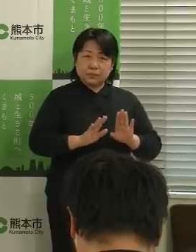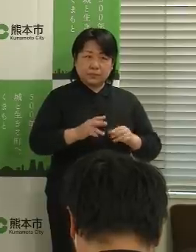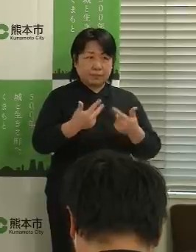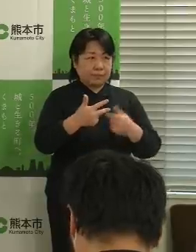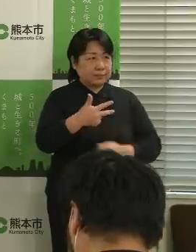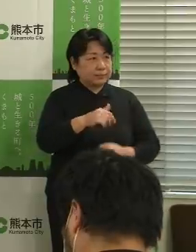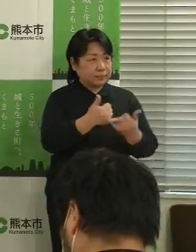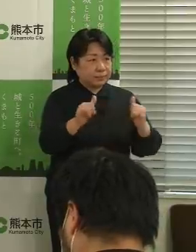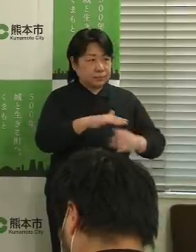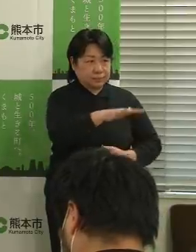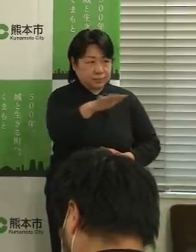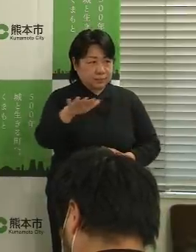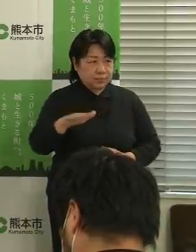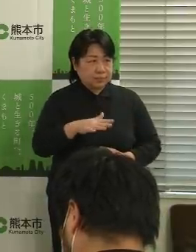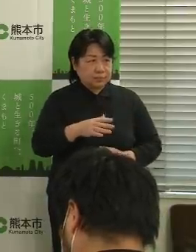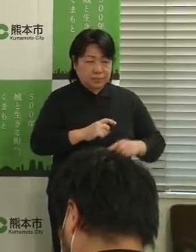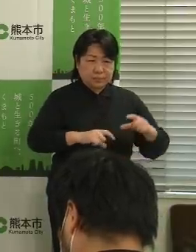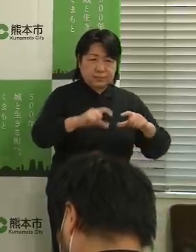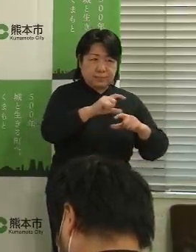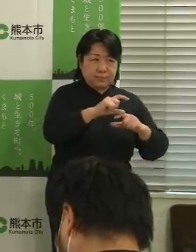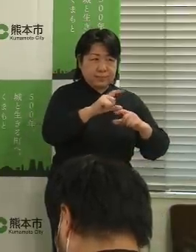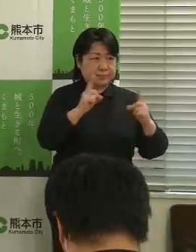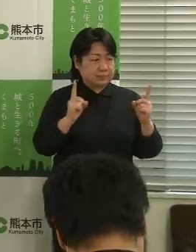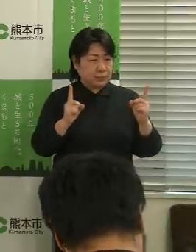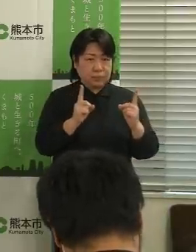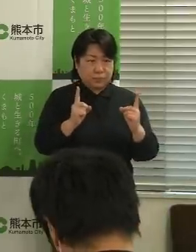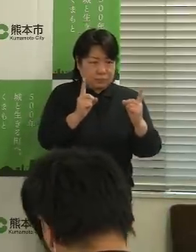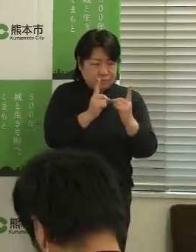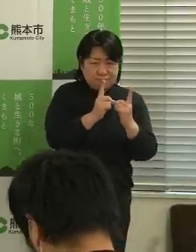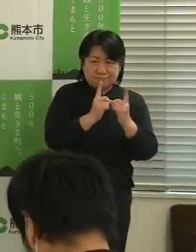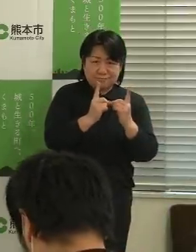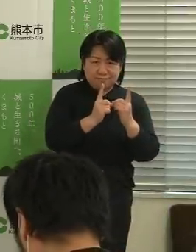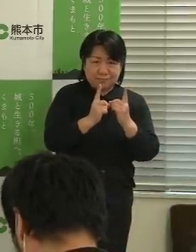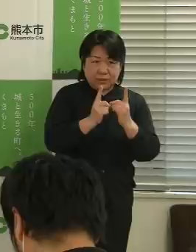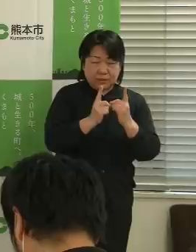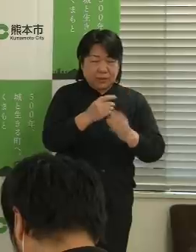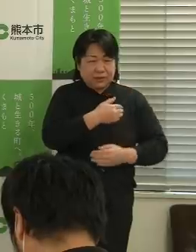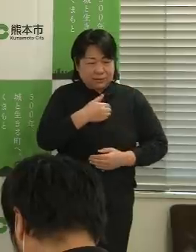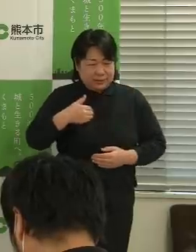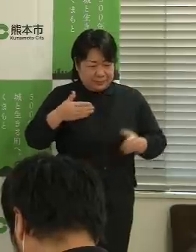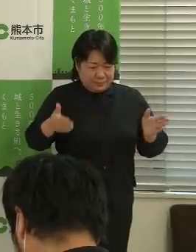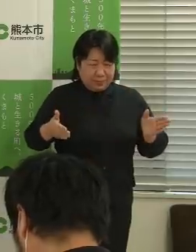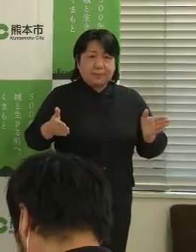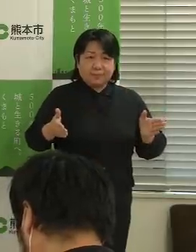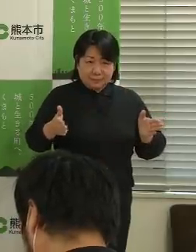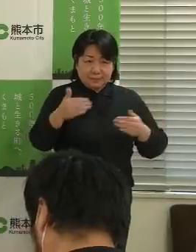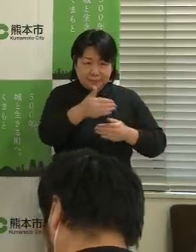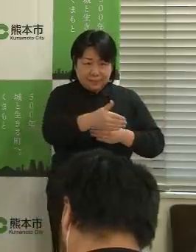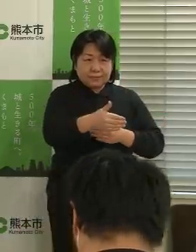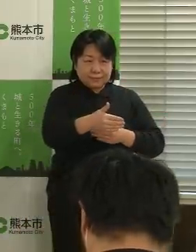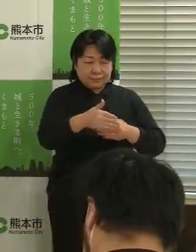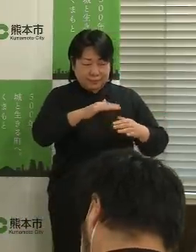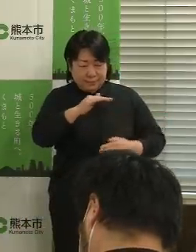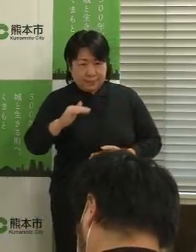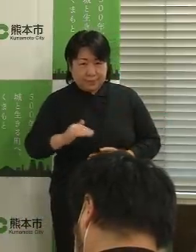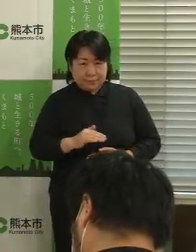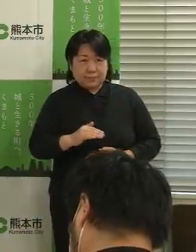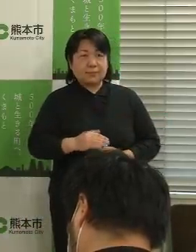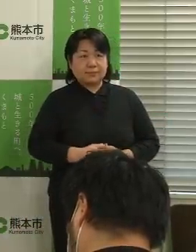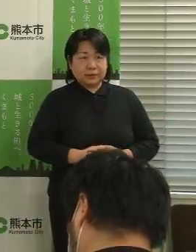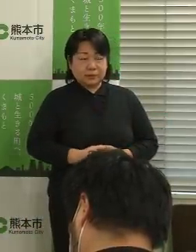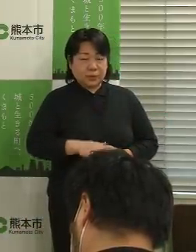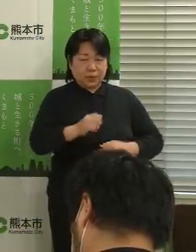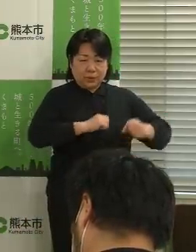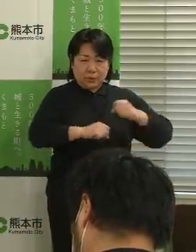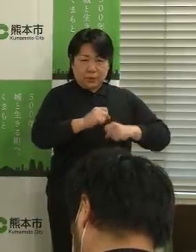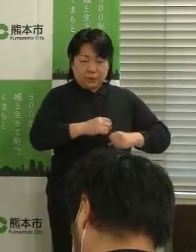の皆様にはさらに人と人との接触機会を可能な限り低減するよう行動の自粛をお